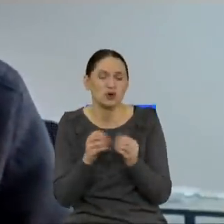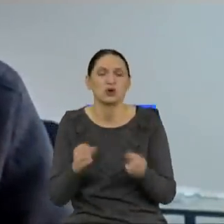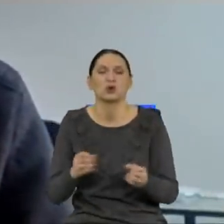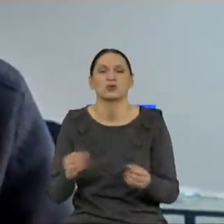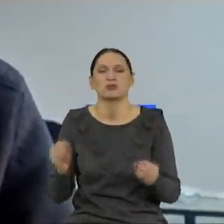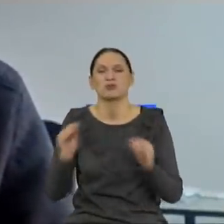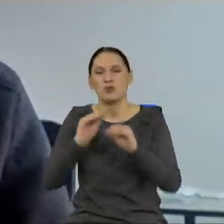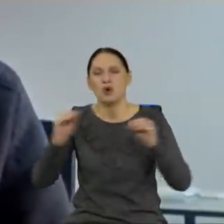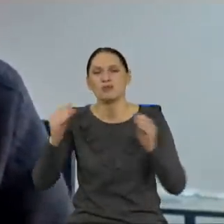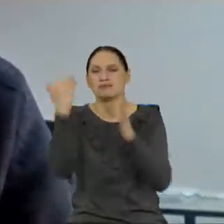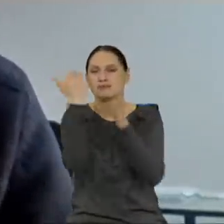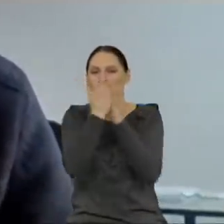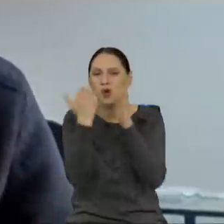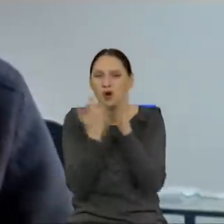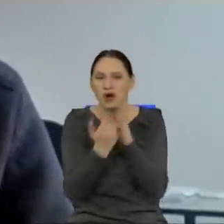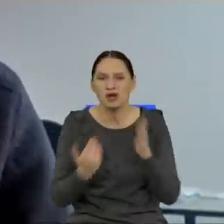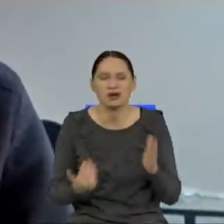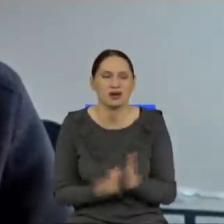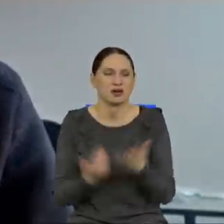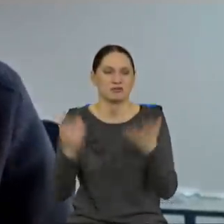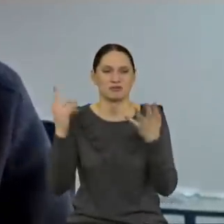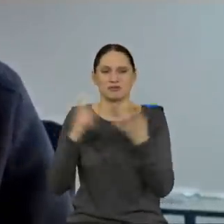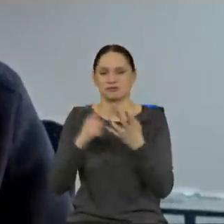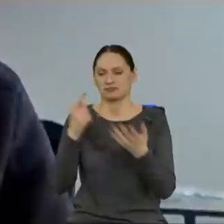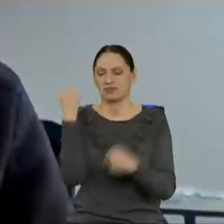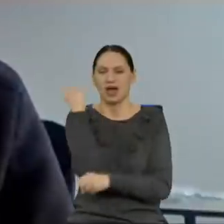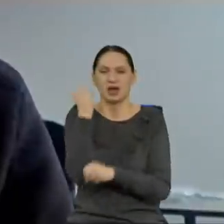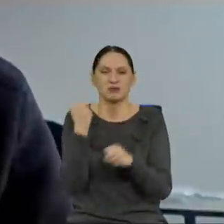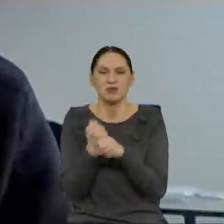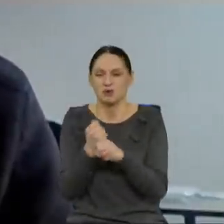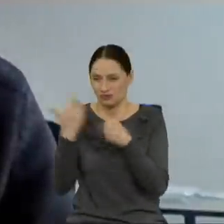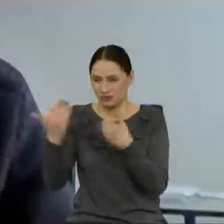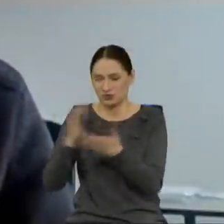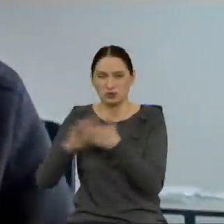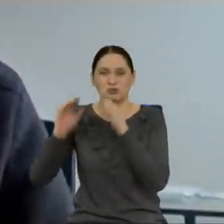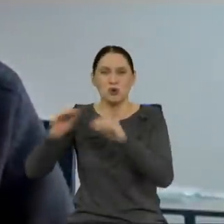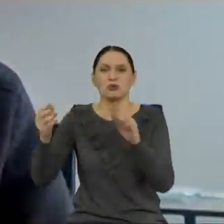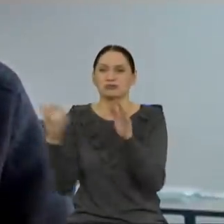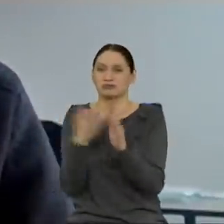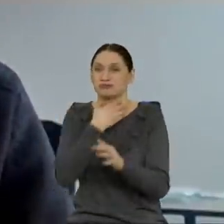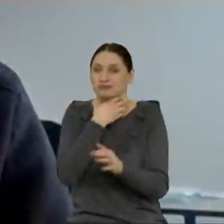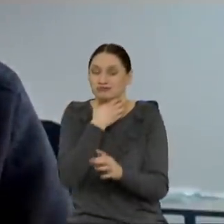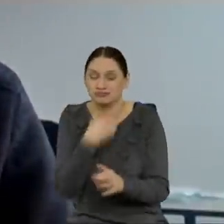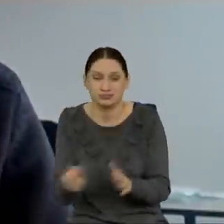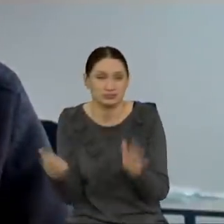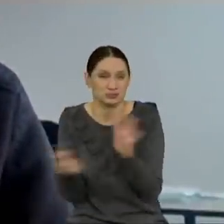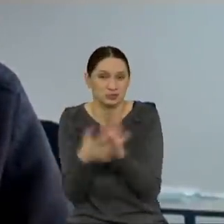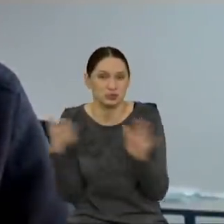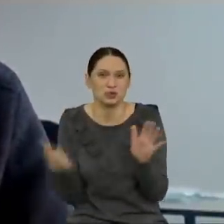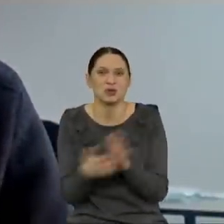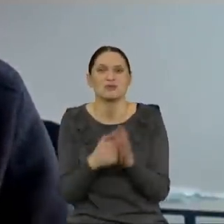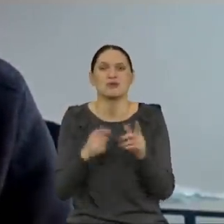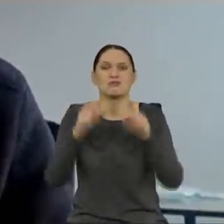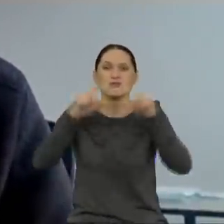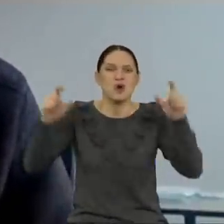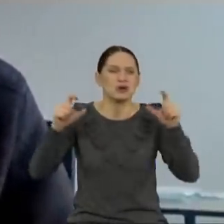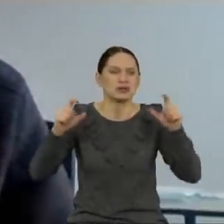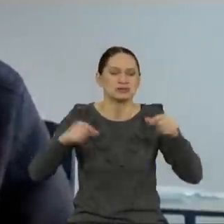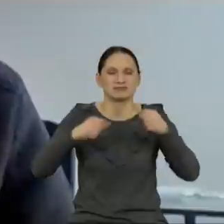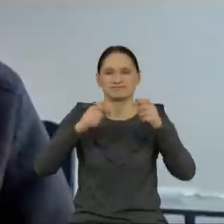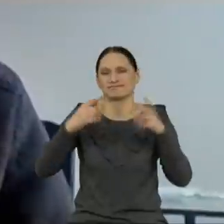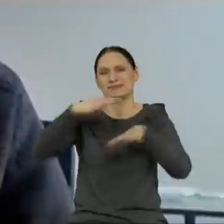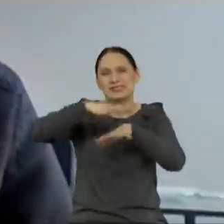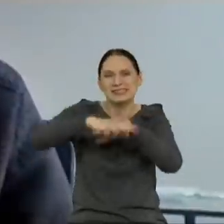mokymo priemonės, mokytojų trūkumas, mes toliau nesutvarkytas mokyklų tinklas, toliau nenubrėžtos